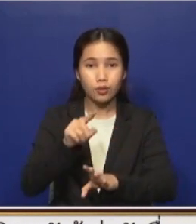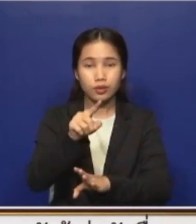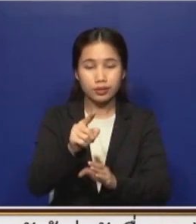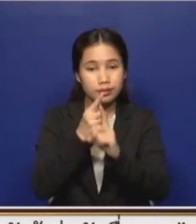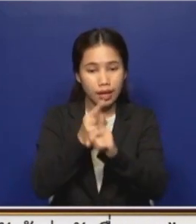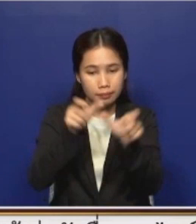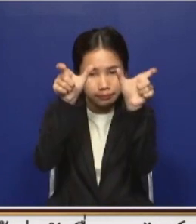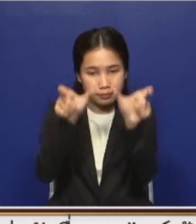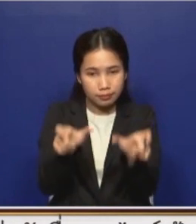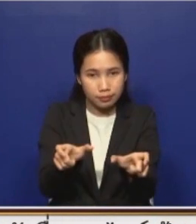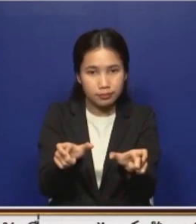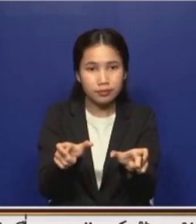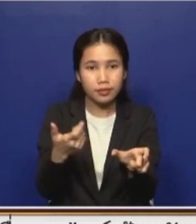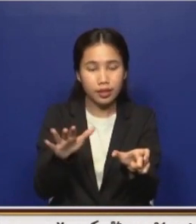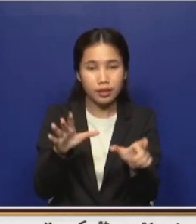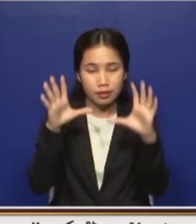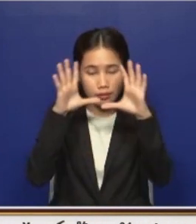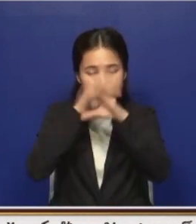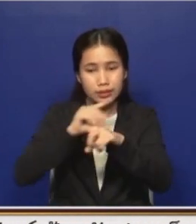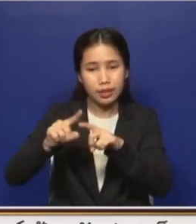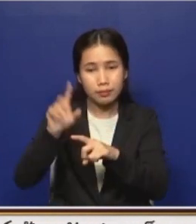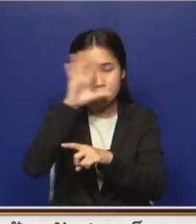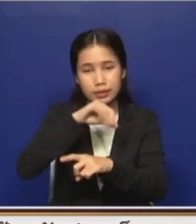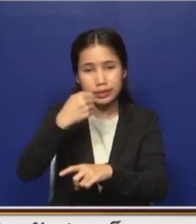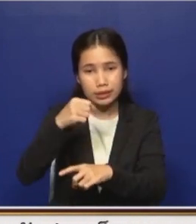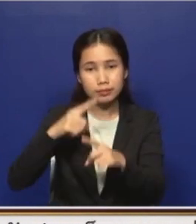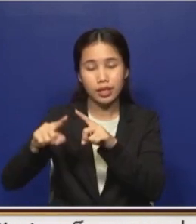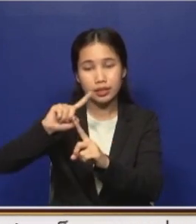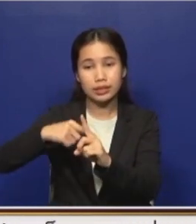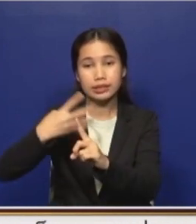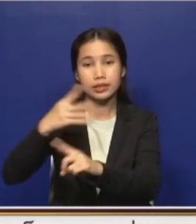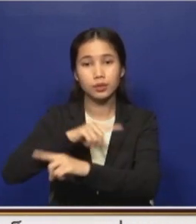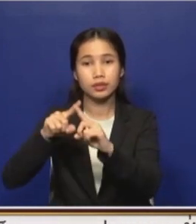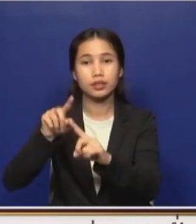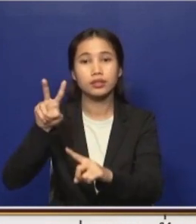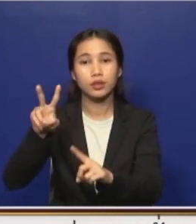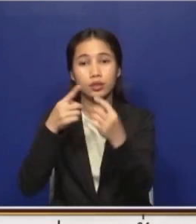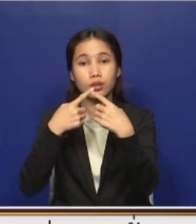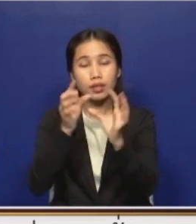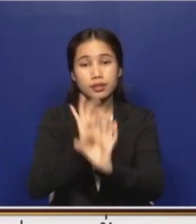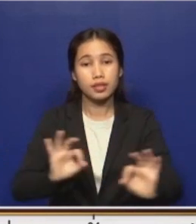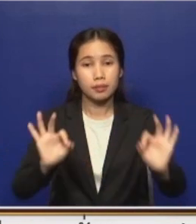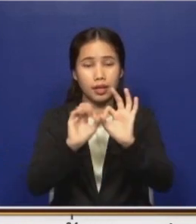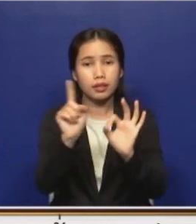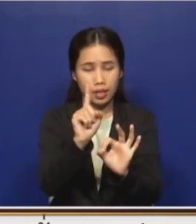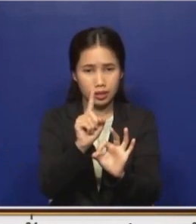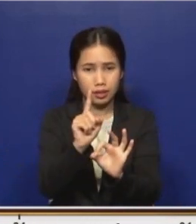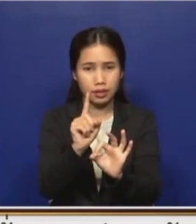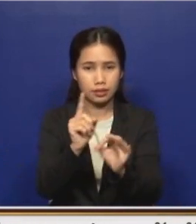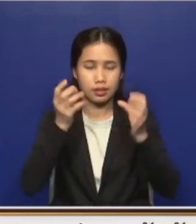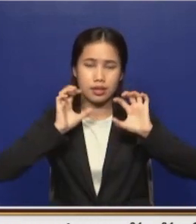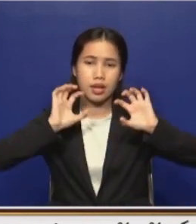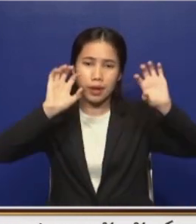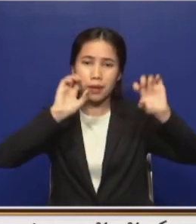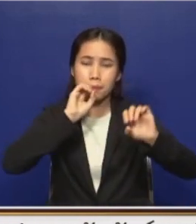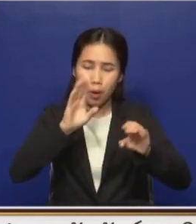ฮะนี่คือโควิดเข้ามาครอบงำเศรษฐกิจประเทศนี้และนี่คือขอโทษ